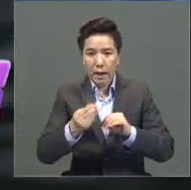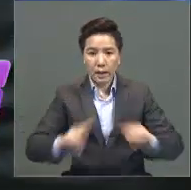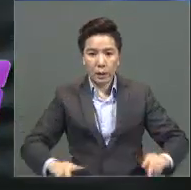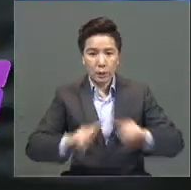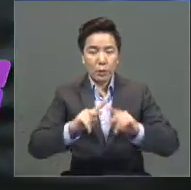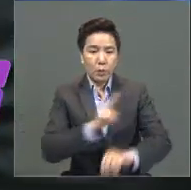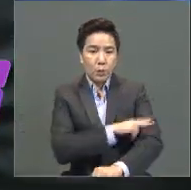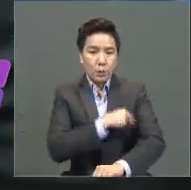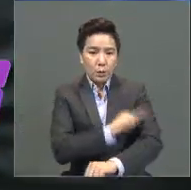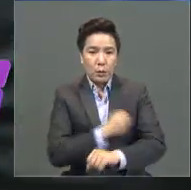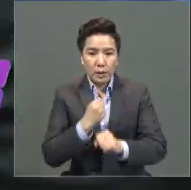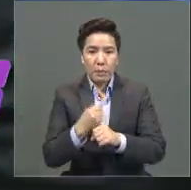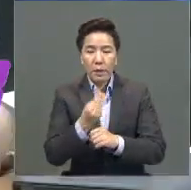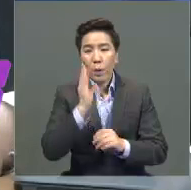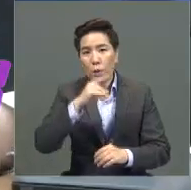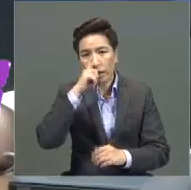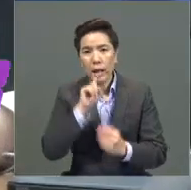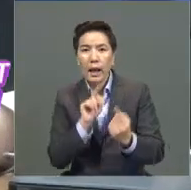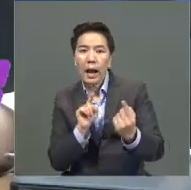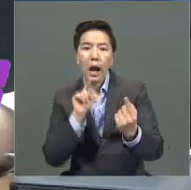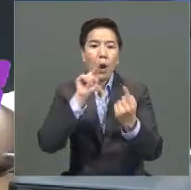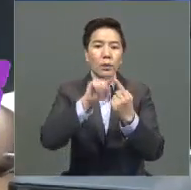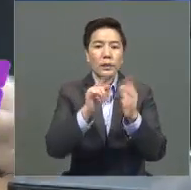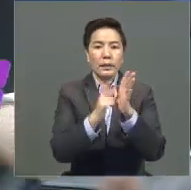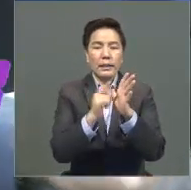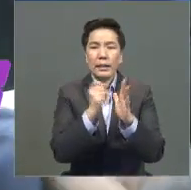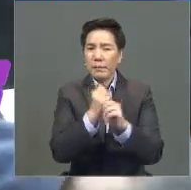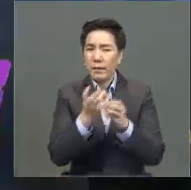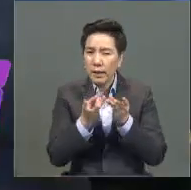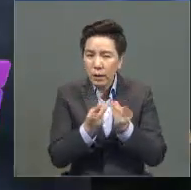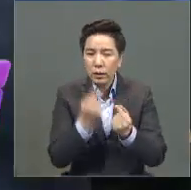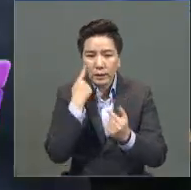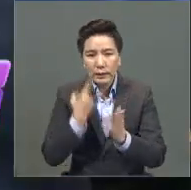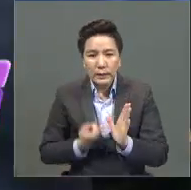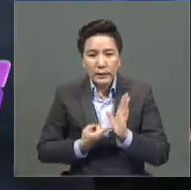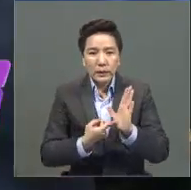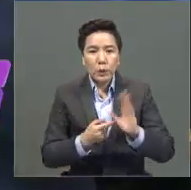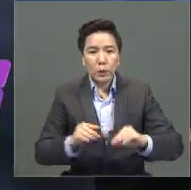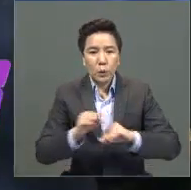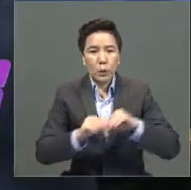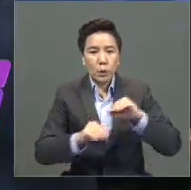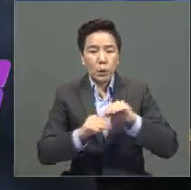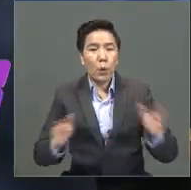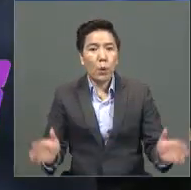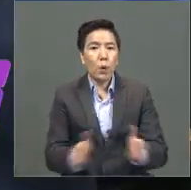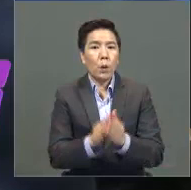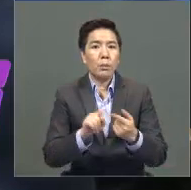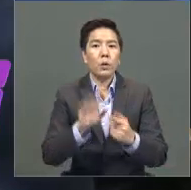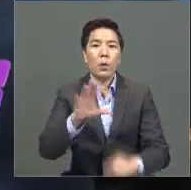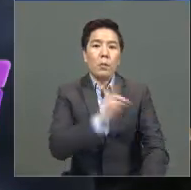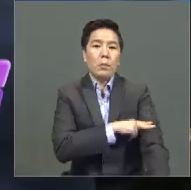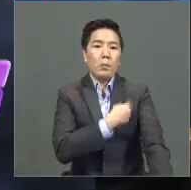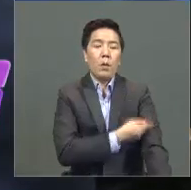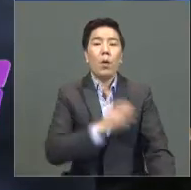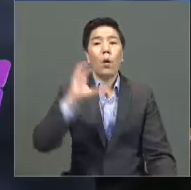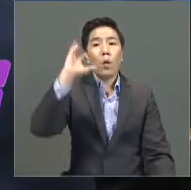สาธารณสุขครับร่วมขับเคลื่อนให้คนไทยเข้าถึงวัคซีนคอวี19ได้เร็วที่สุดโดยเสนอให้เข้าร่วมโครงการโคแว็กซ์ขององค์การอนามัย